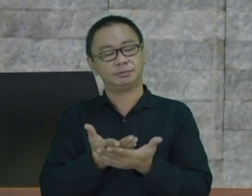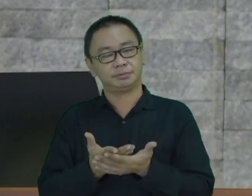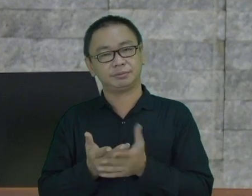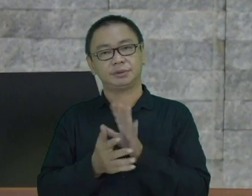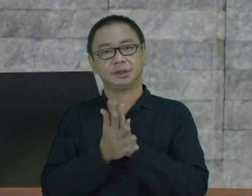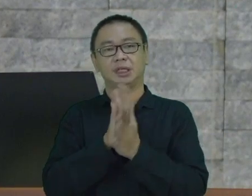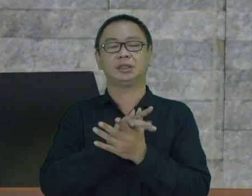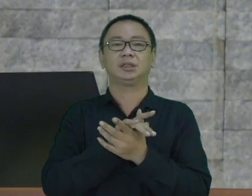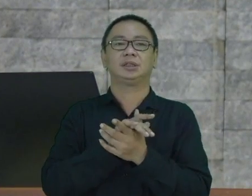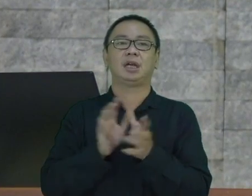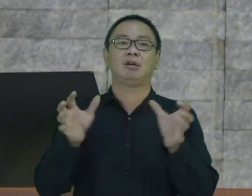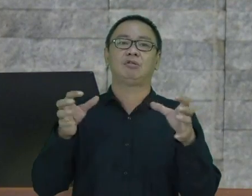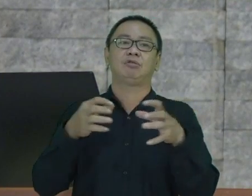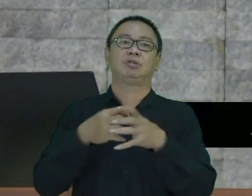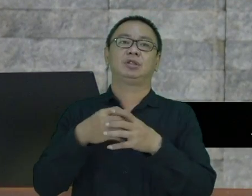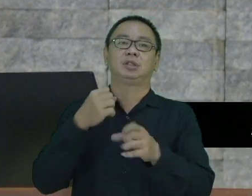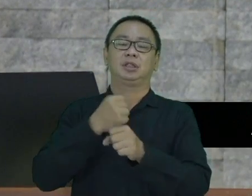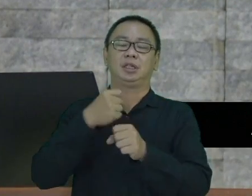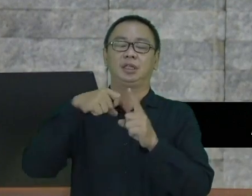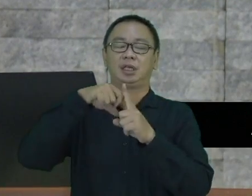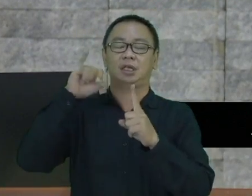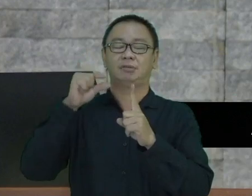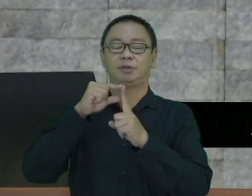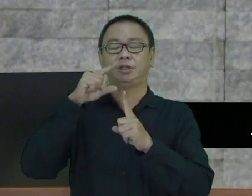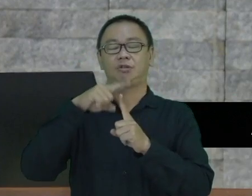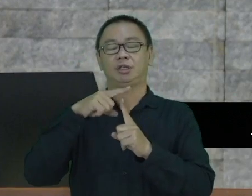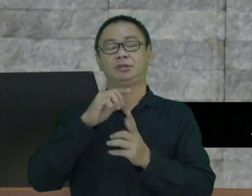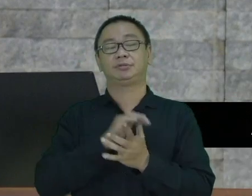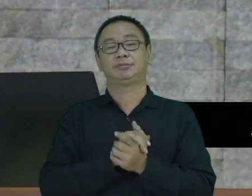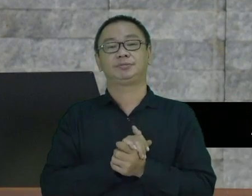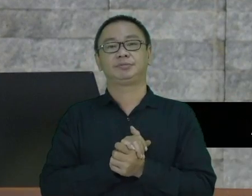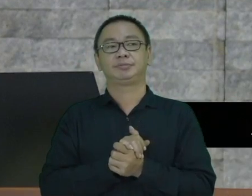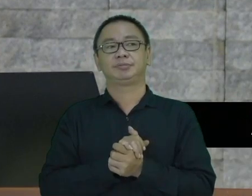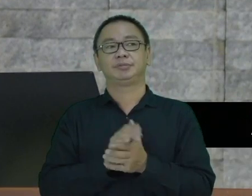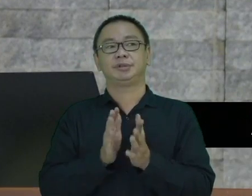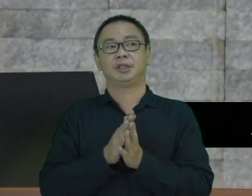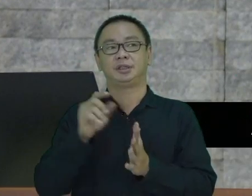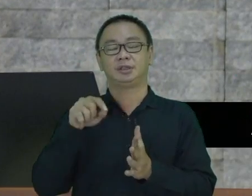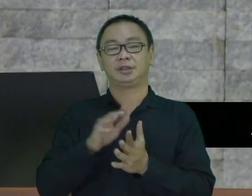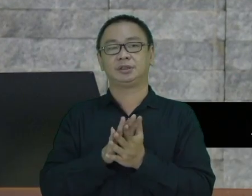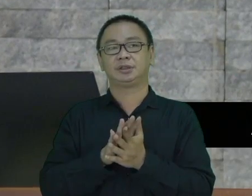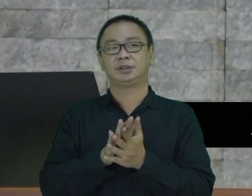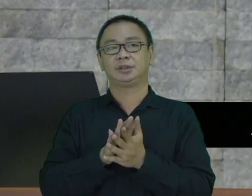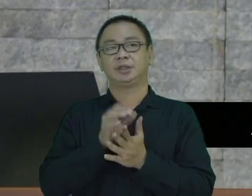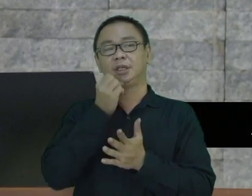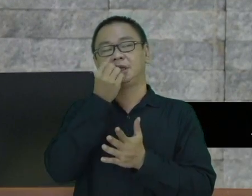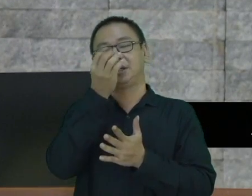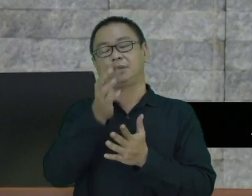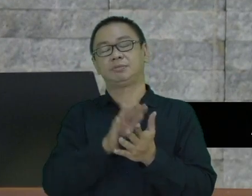menjadi anggota GKI Peterongan. Dan kini akan dilayankan